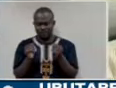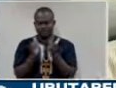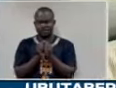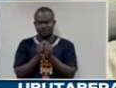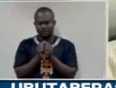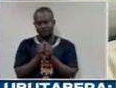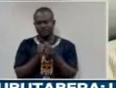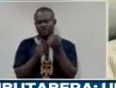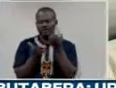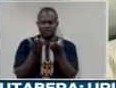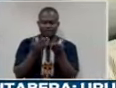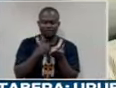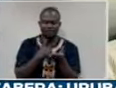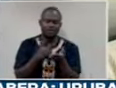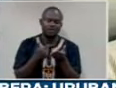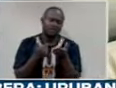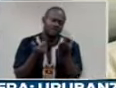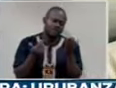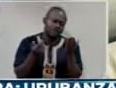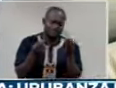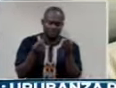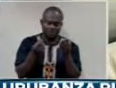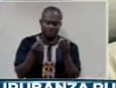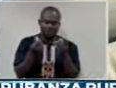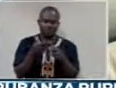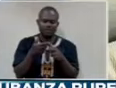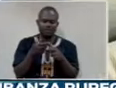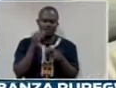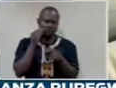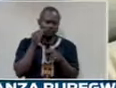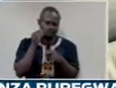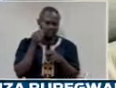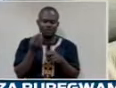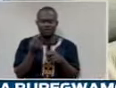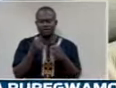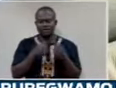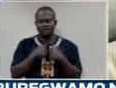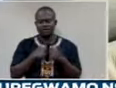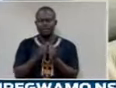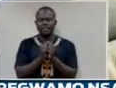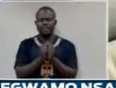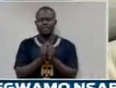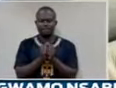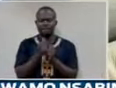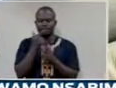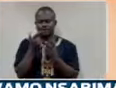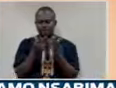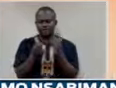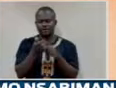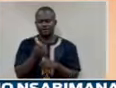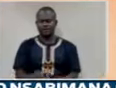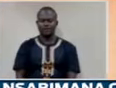gusavinga nabaga mfite byibura nk'amafaranga ari hafi kuko bakaba miliyoni y'u Rwanda byibura hari ikintu